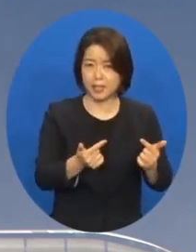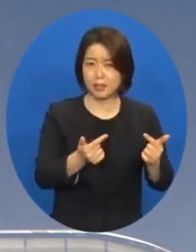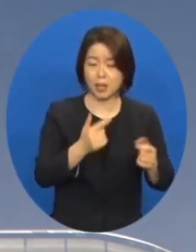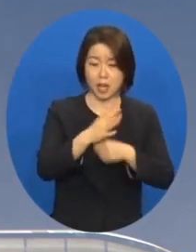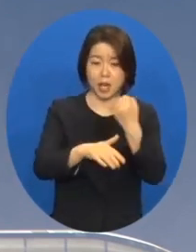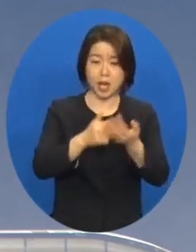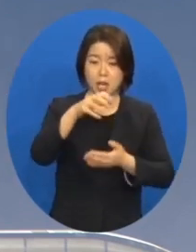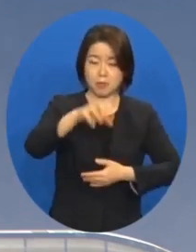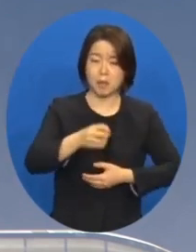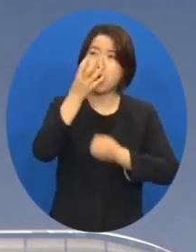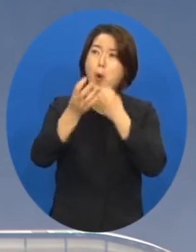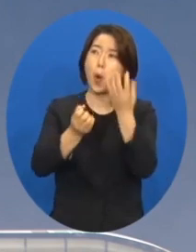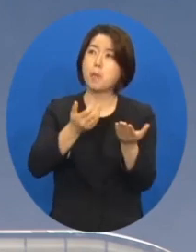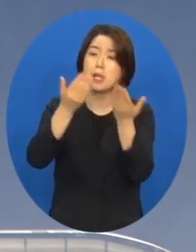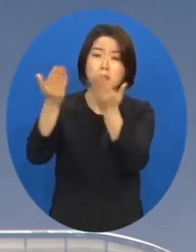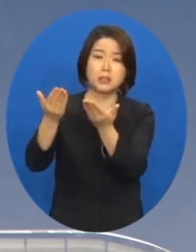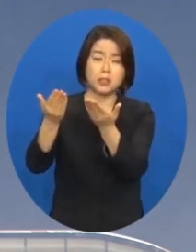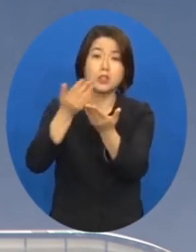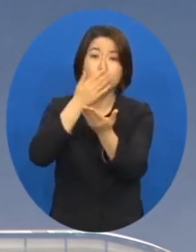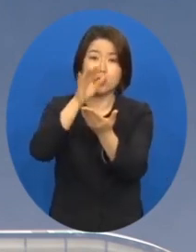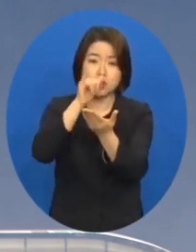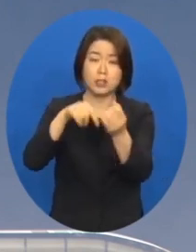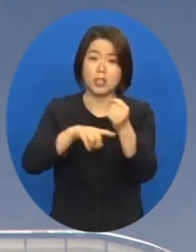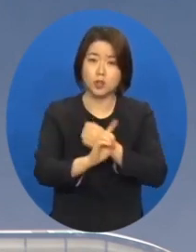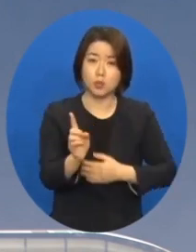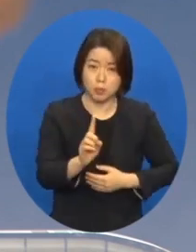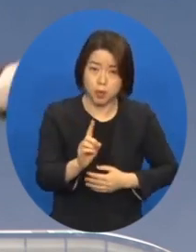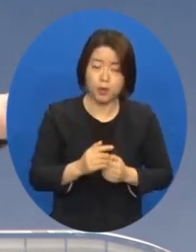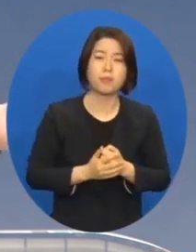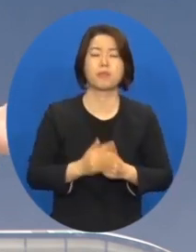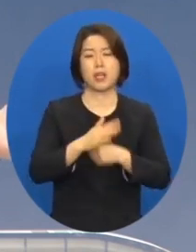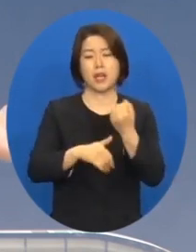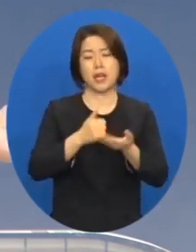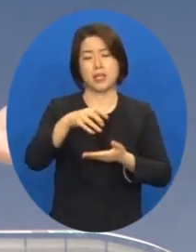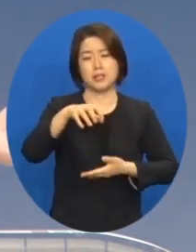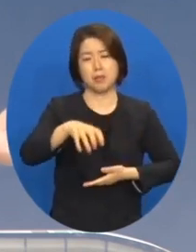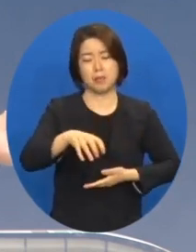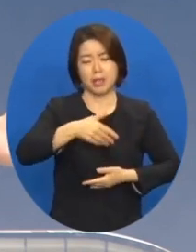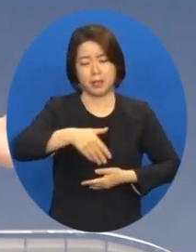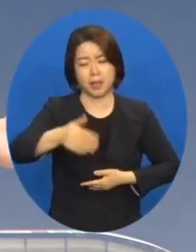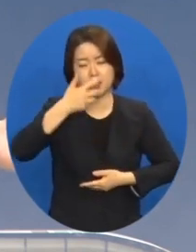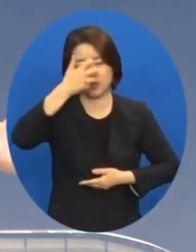앞에 고백할 수 있었던 것은 하나님 앞에 가는 꿈을 꾸었기 때문에